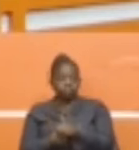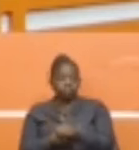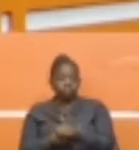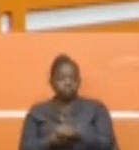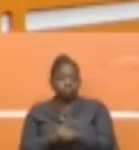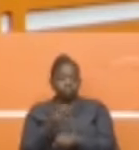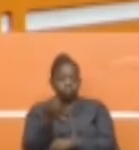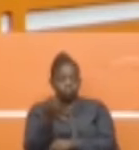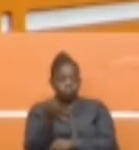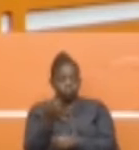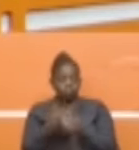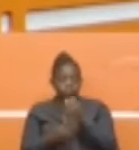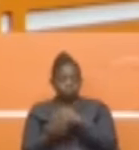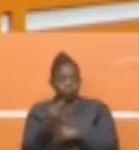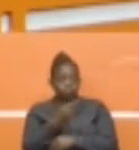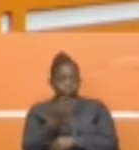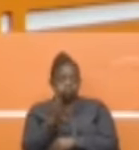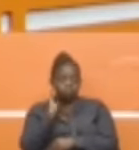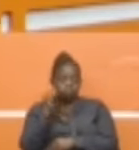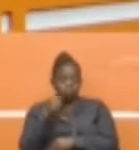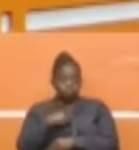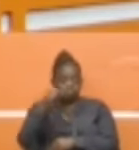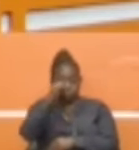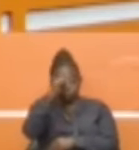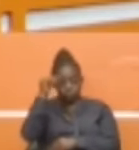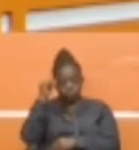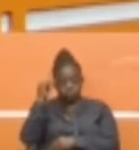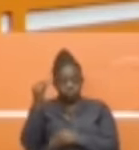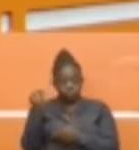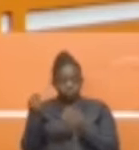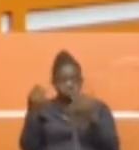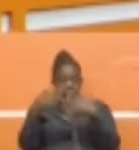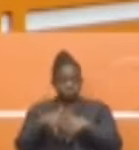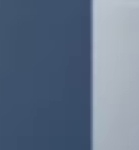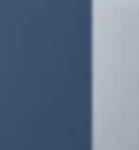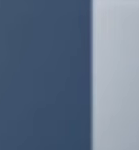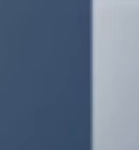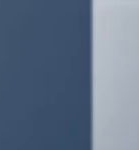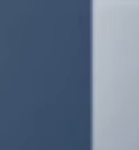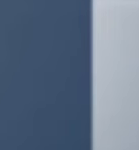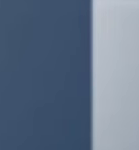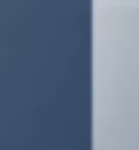12 kumakya. Zekuteesa jijuremusi n'emebo mulungi, tukwagaliza ekiro ekirungi.